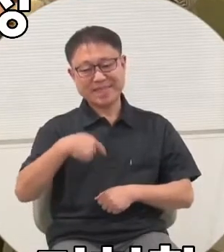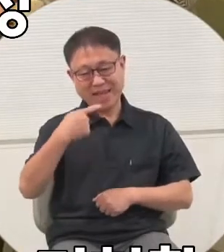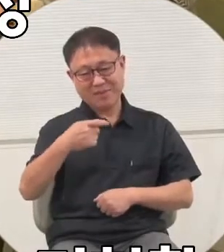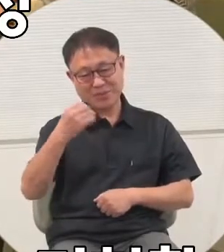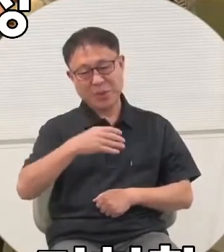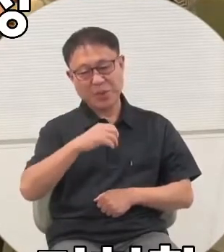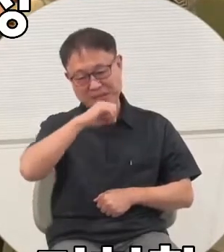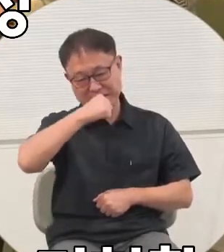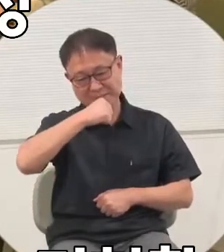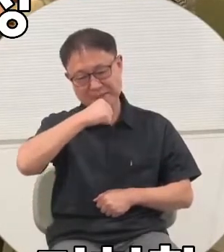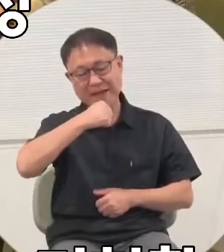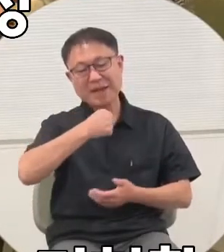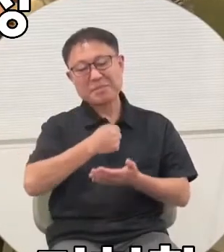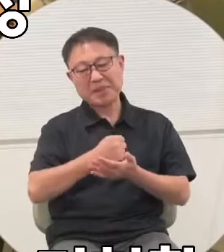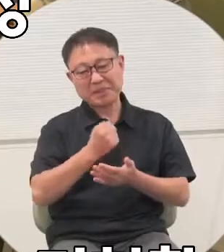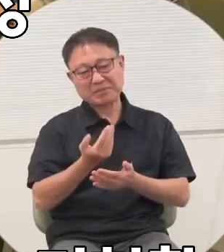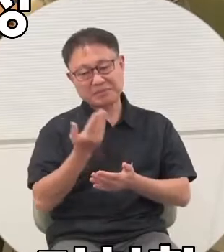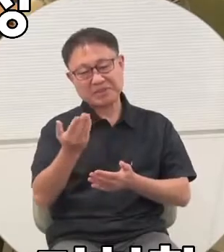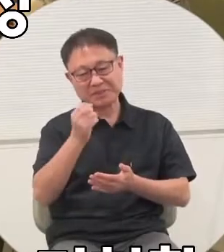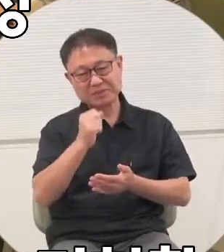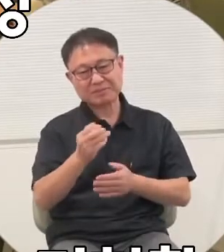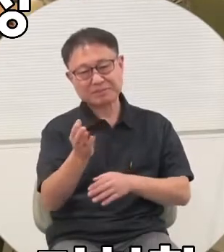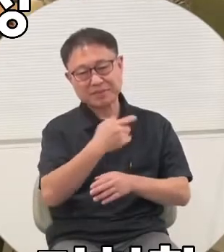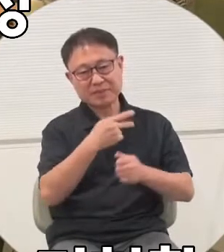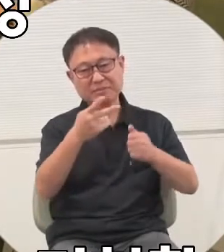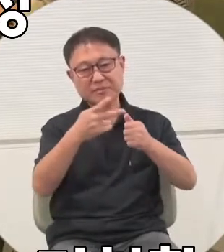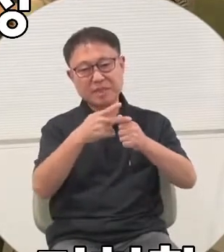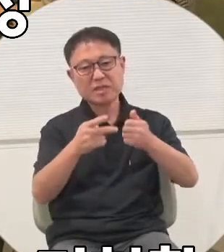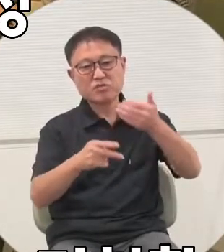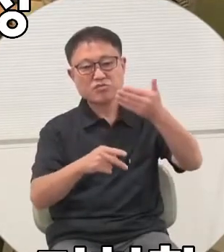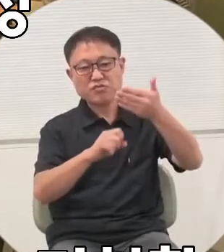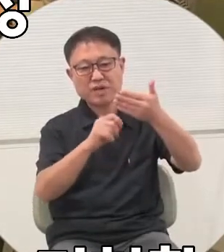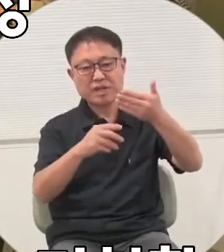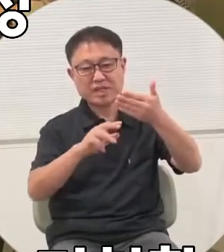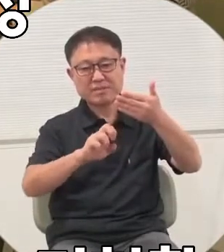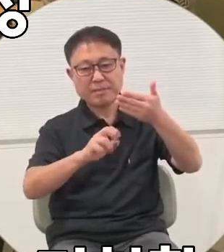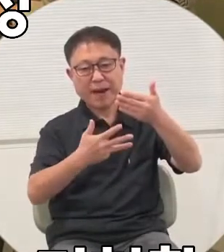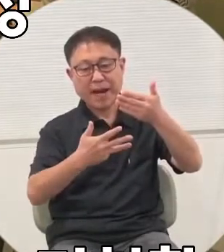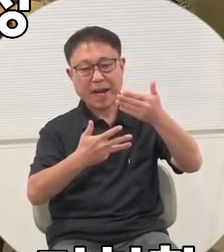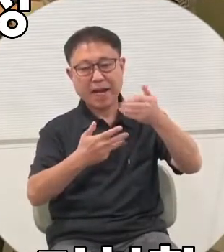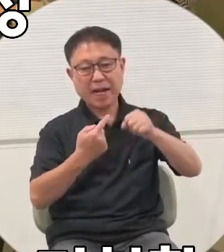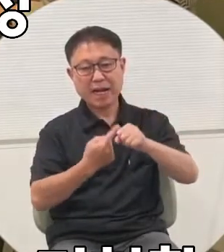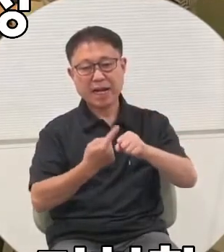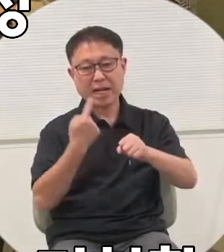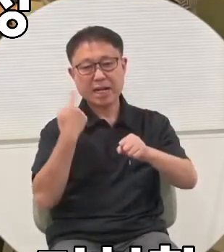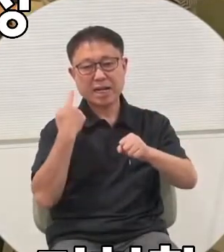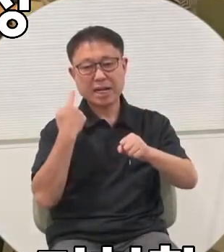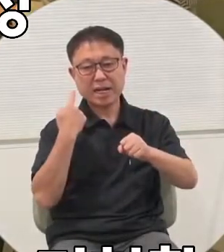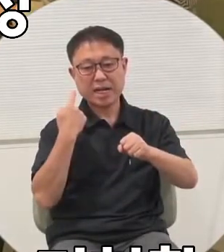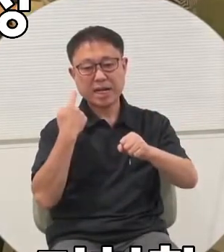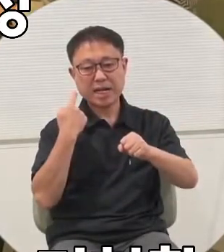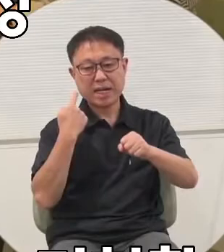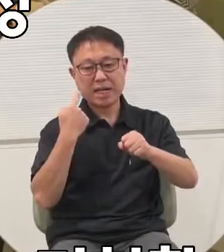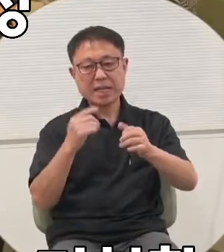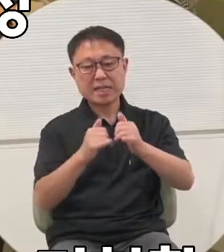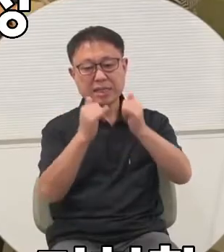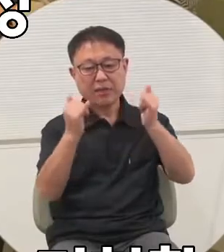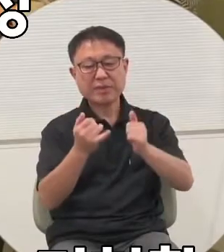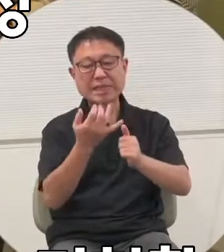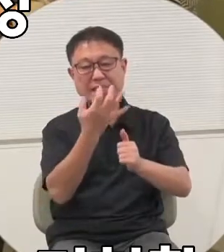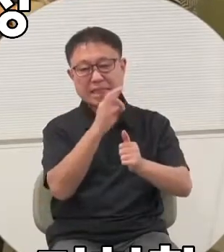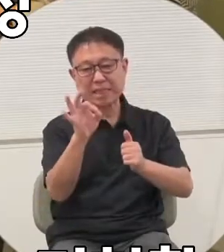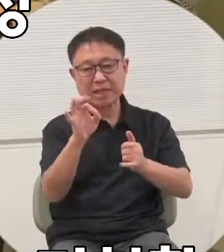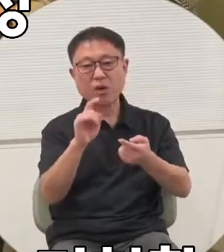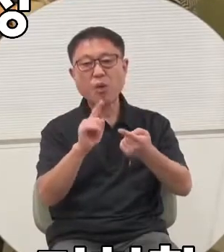또 많이 드렸으면 좋겠고 두 번째는 9월 28일 날 저희가 네. 작년에 네. 마을 활동과 사회적 인정